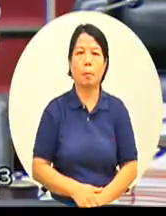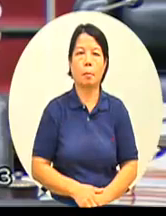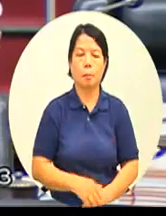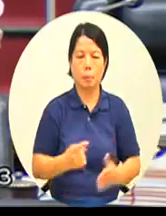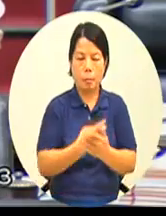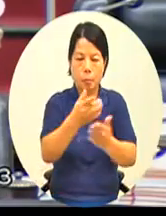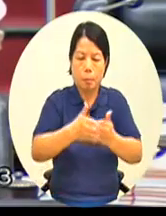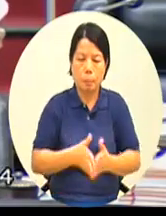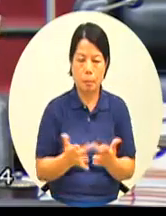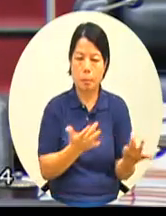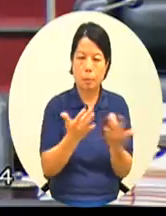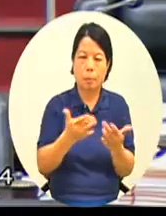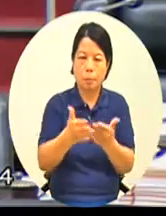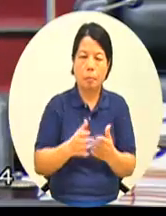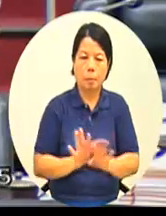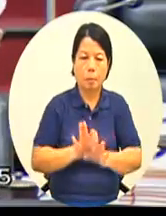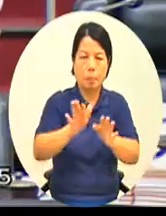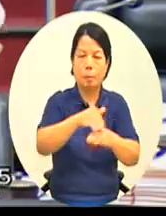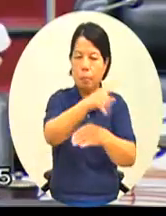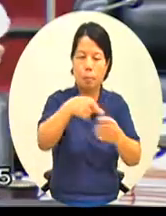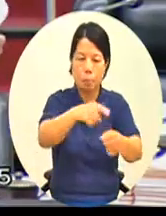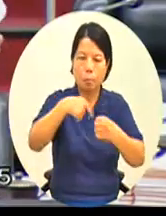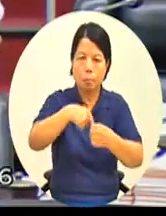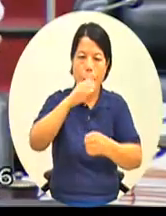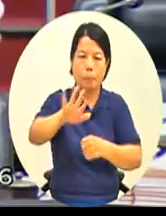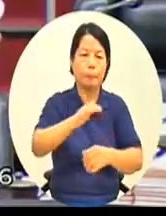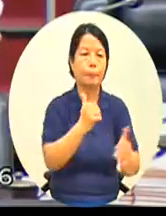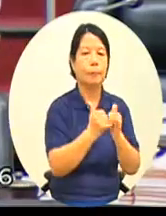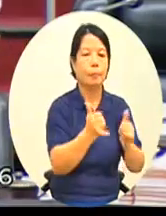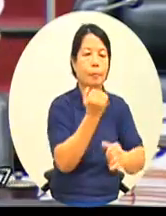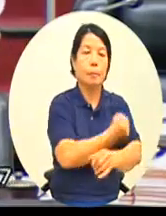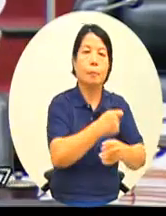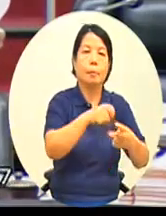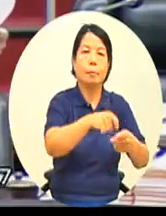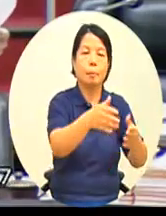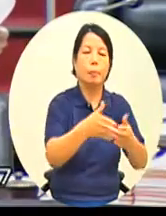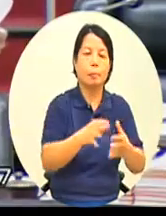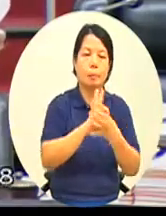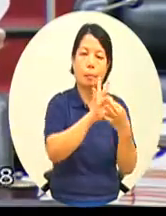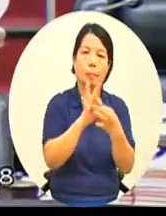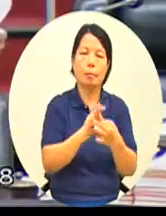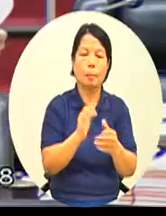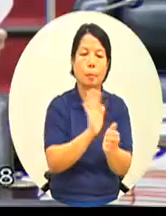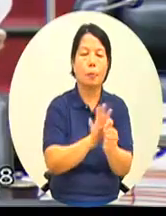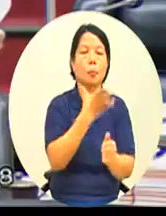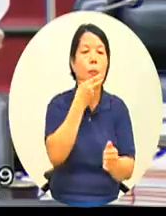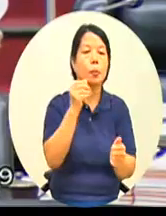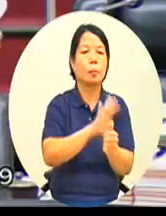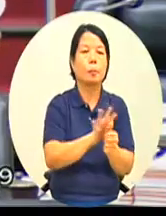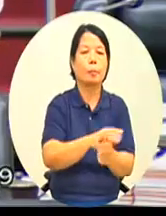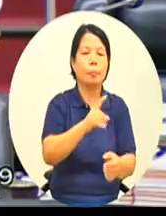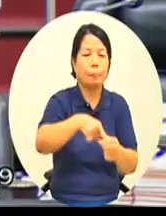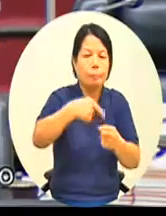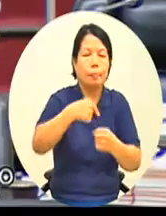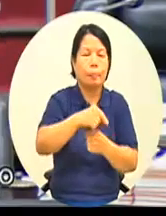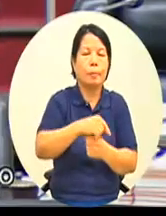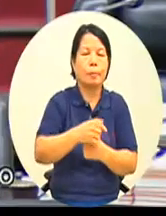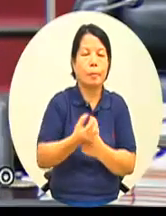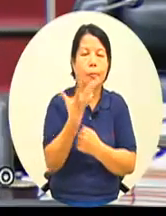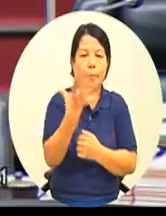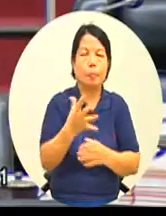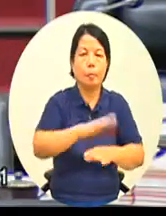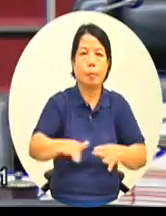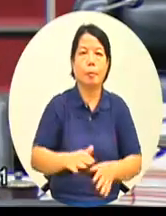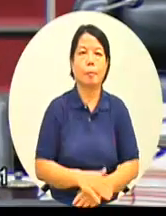要这个产业要进，他们就赚钱，赚钱劳工他的这些相关的福利津贴就会很高。最后一个